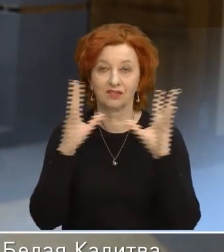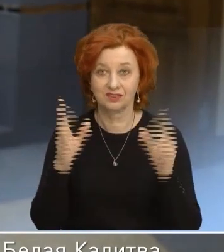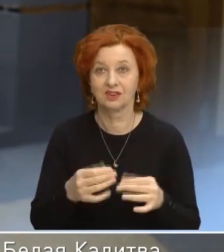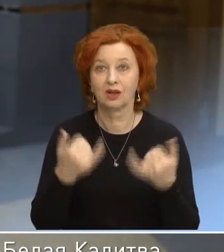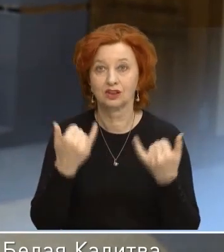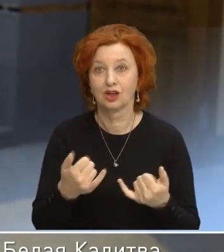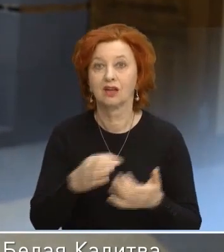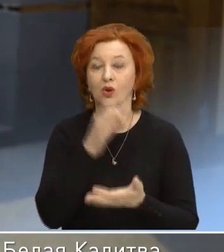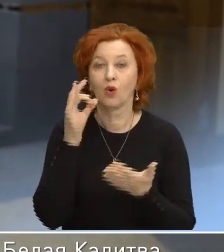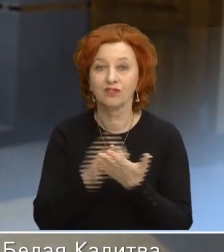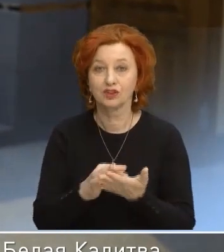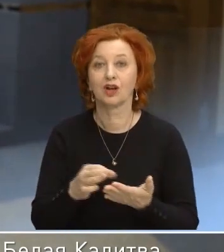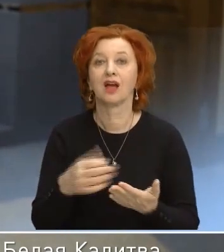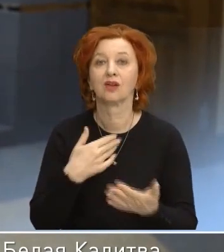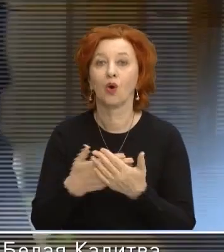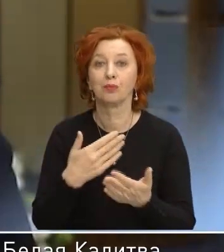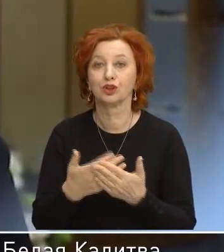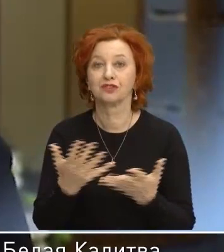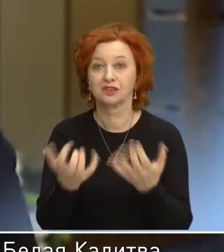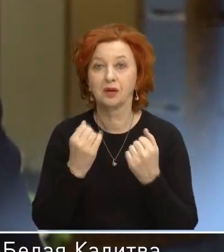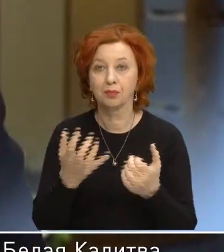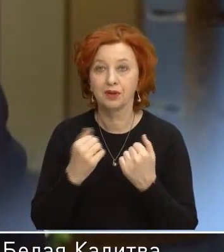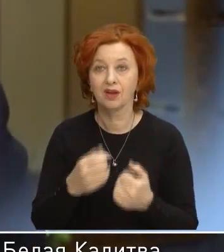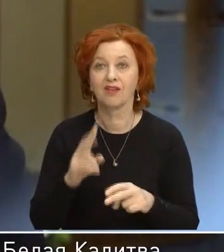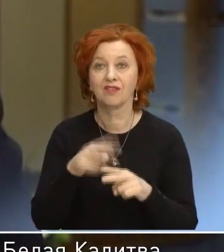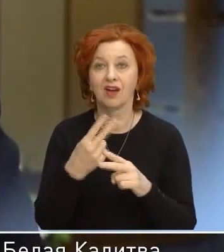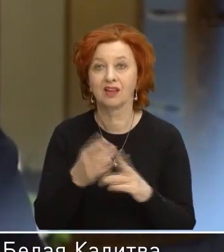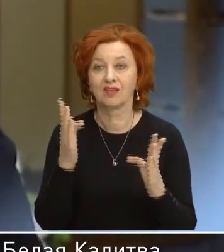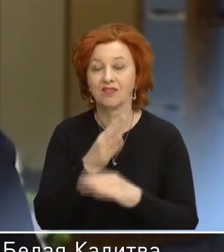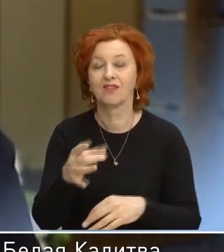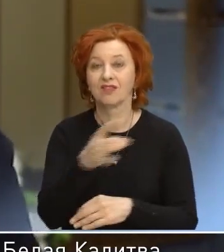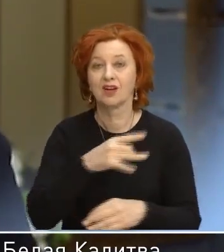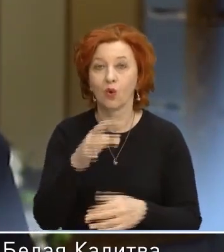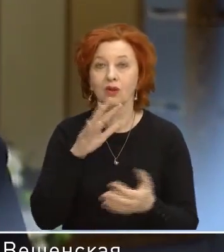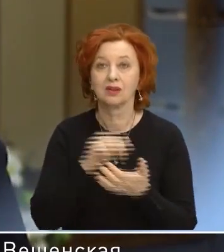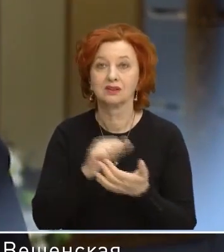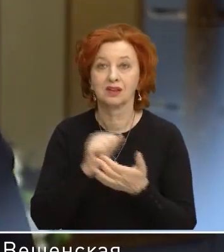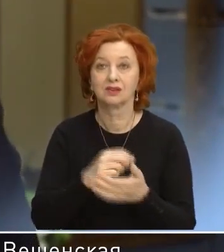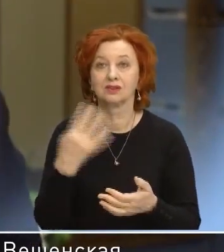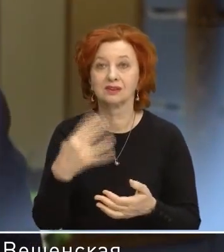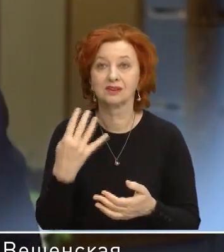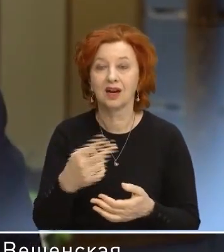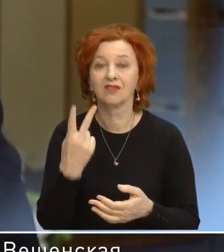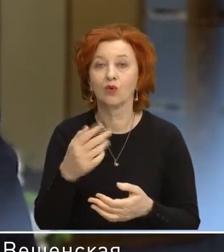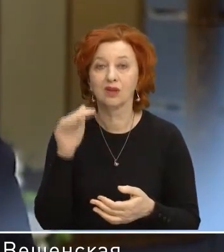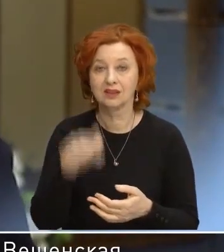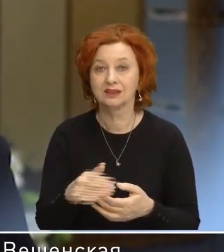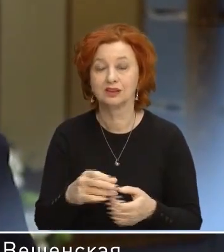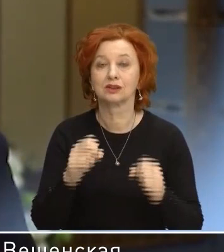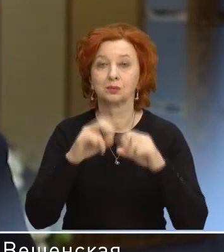Она включает в себя и общественные приемные. В этой сфере в регионе занято порядка 42 тысяч